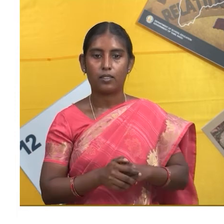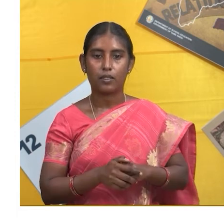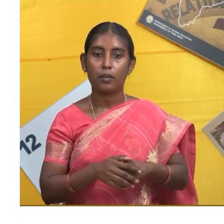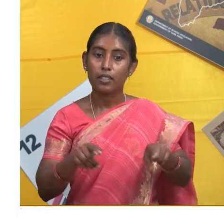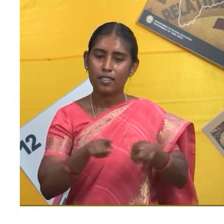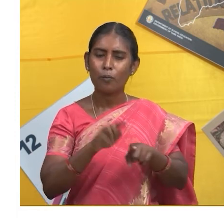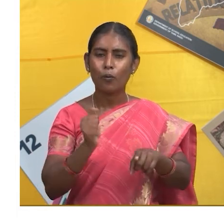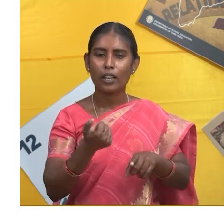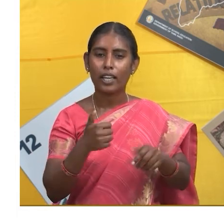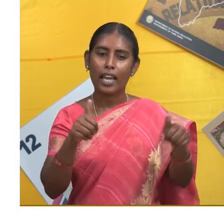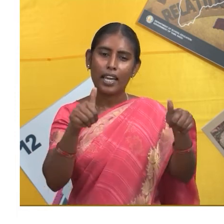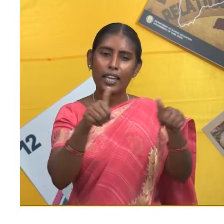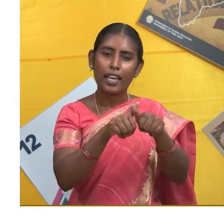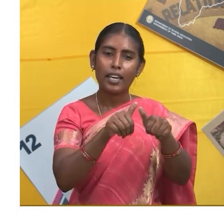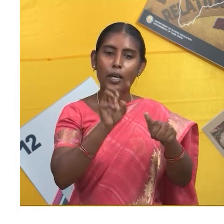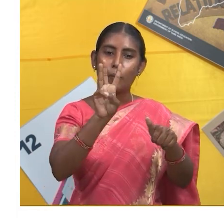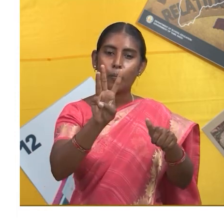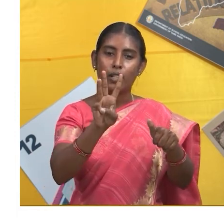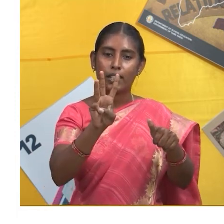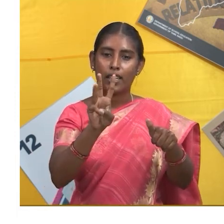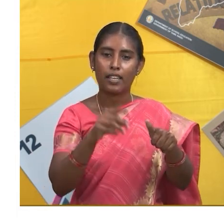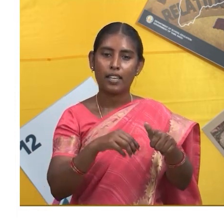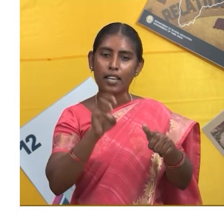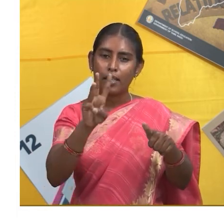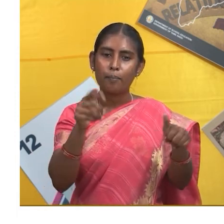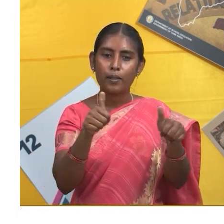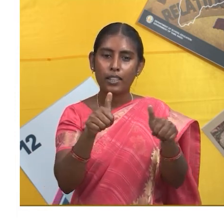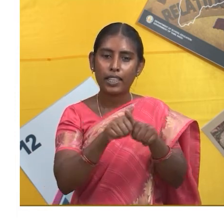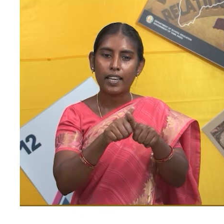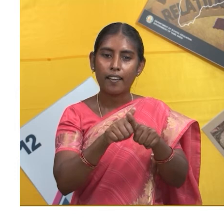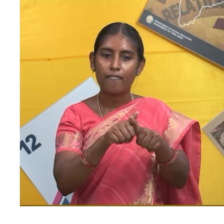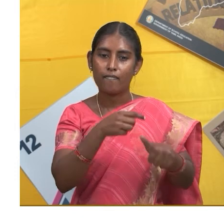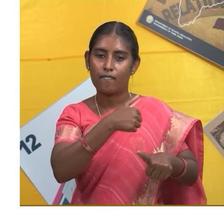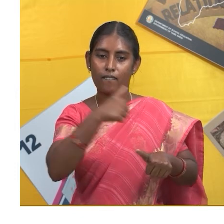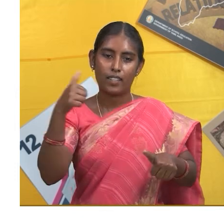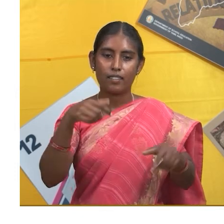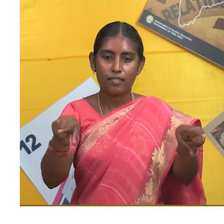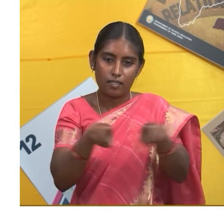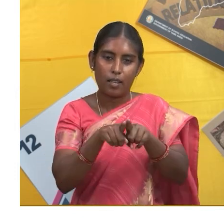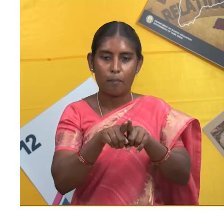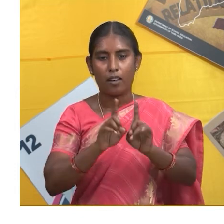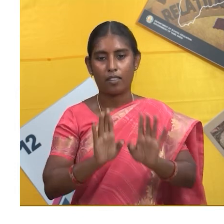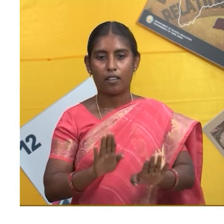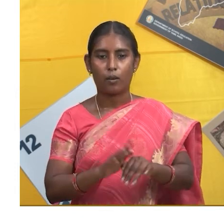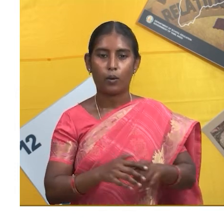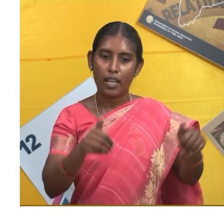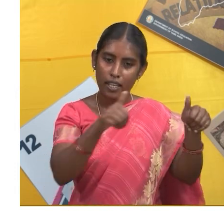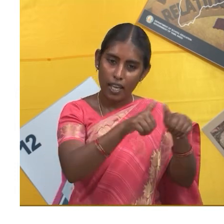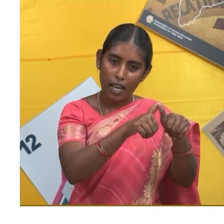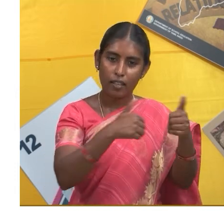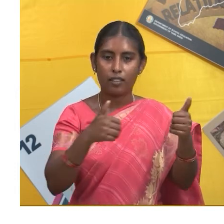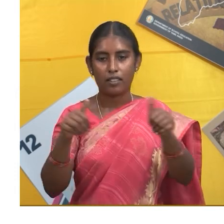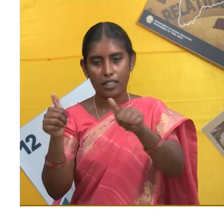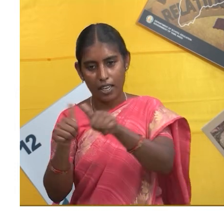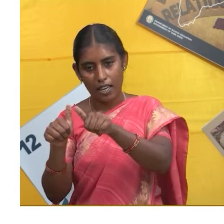a-vithi-pidi, அப்படின் சொலுவம். என் a-demona,ục a-ang-ul, a-ang-ul, a-ang-ul, a